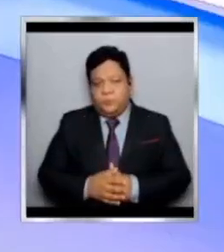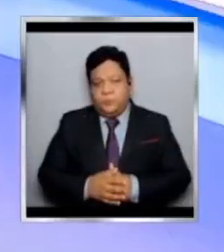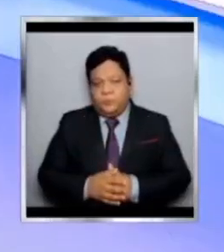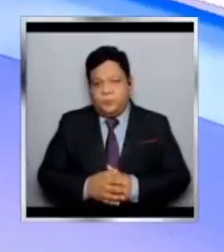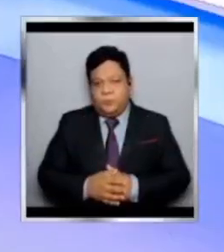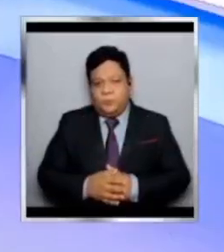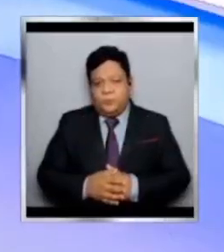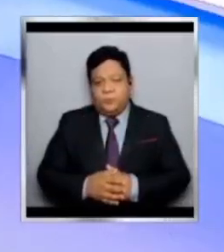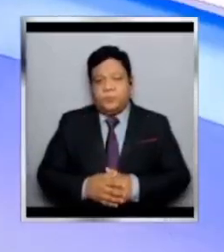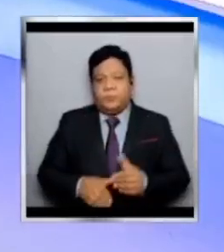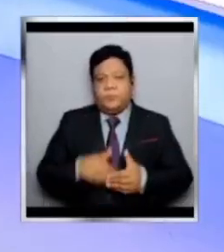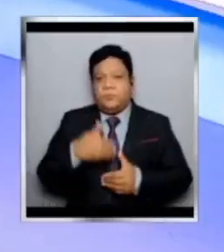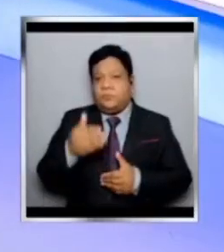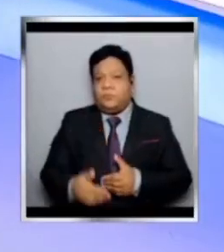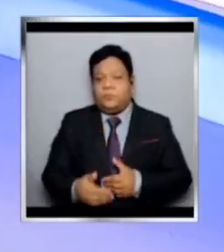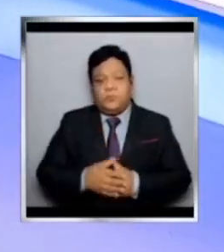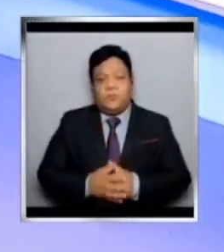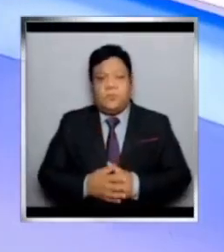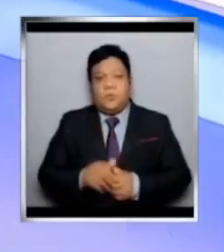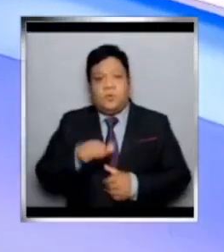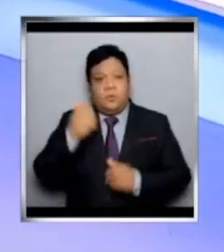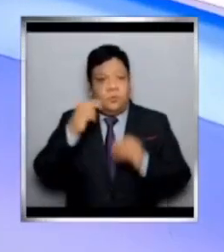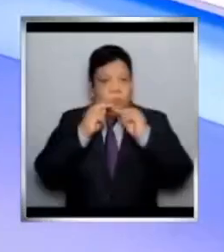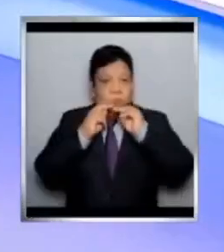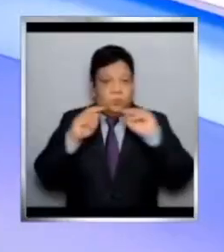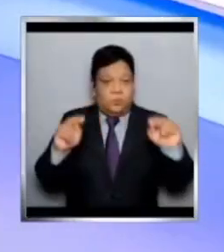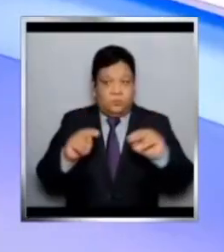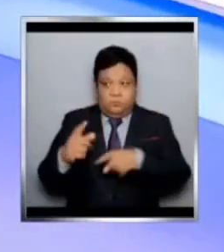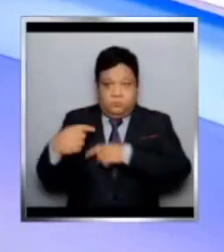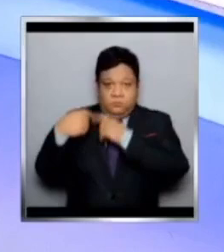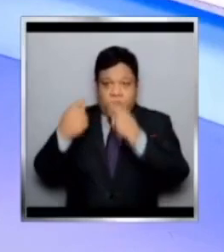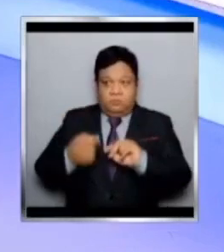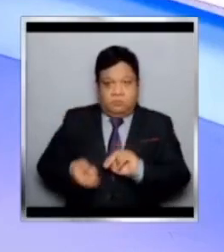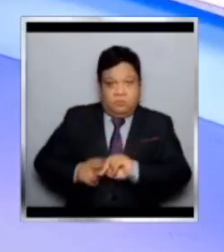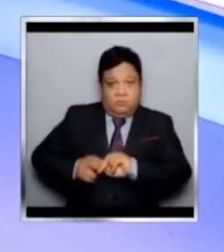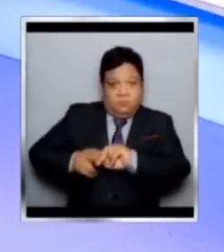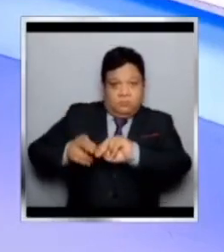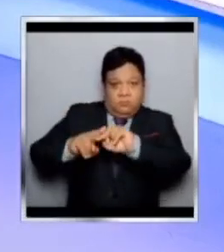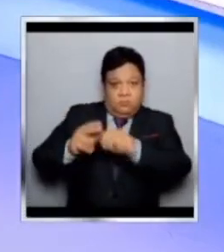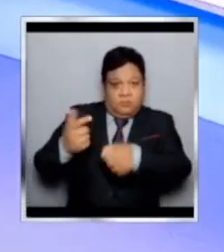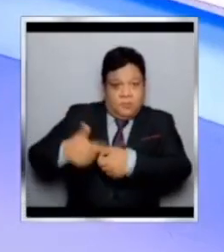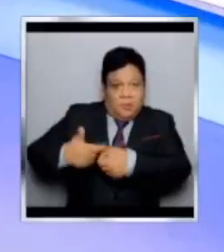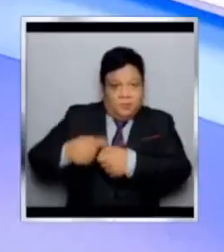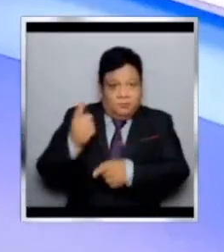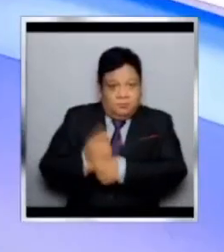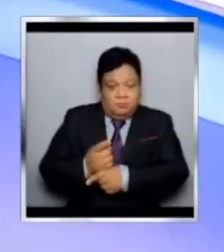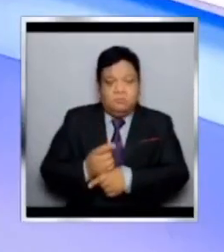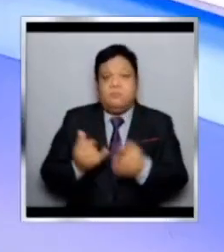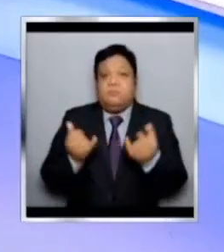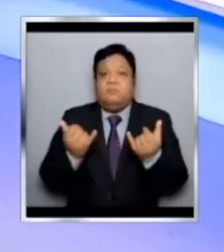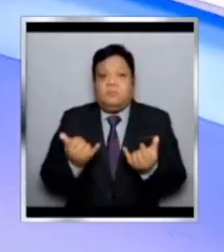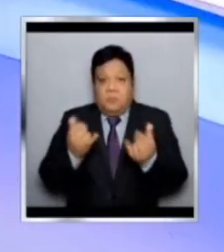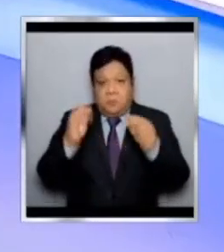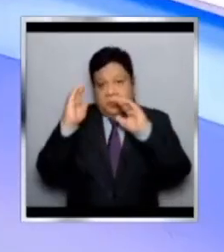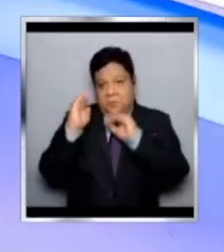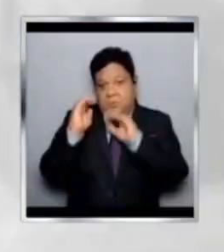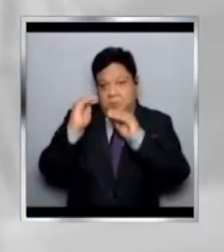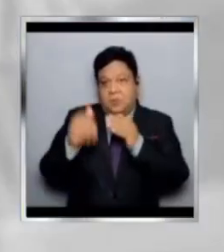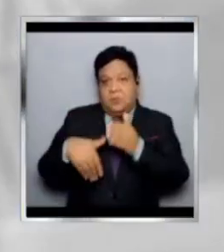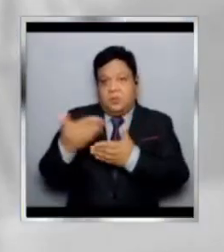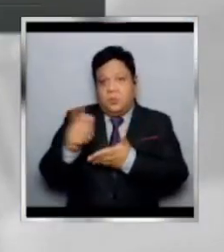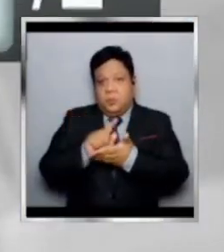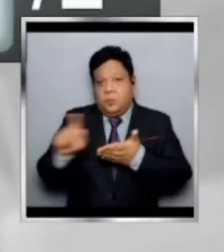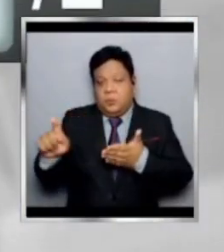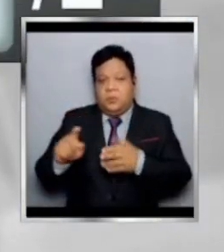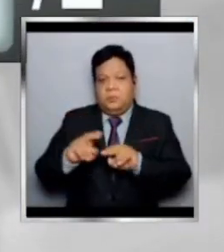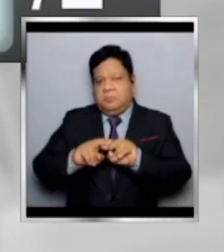Sa ibang balita, matapos po ang ilang linggong taas presyo sa produktong petrolyo, may inaasahan namang rollback sa susunod na linggo. Sa tansya ng Department